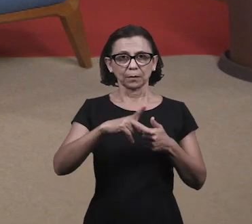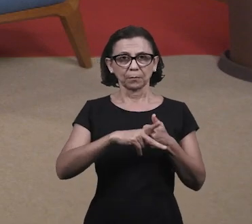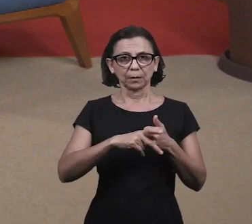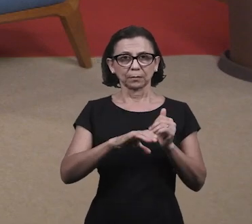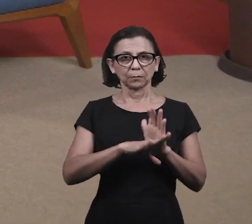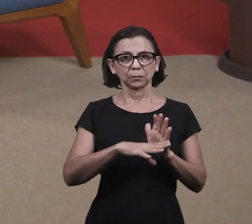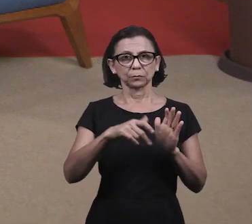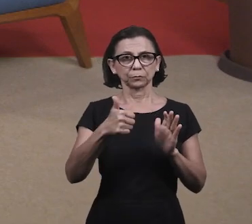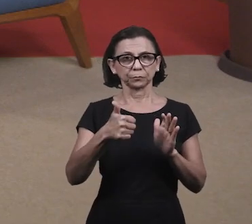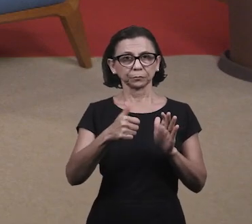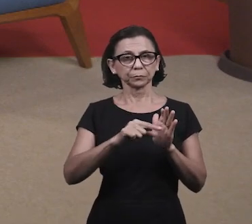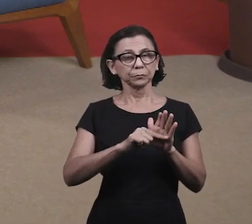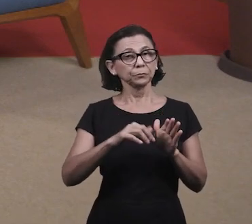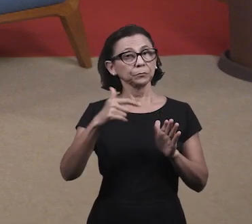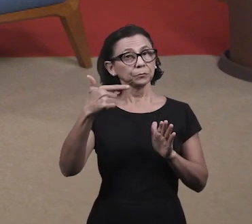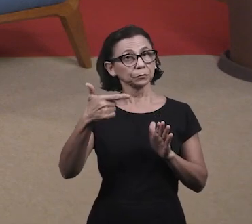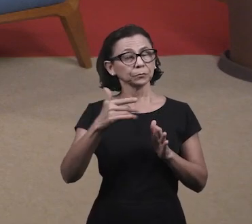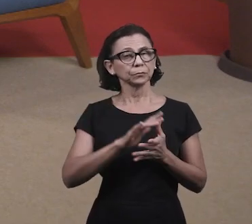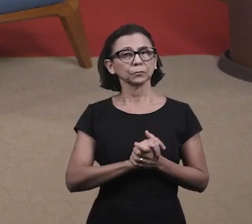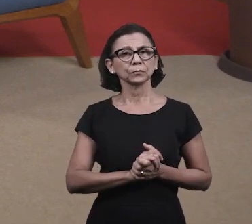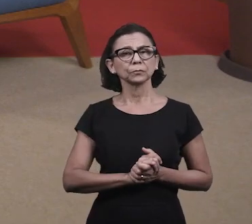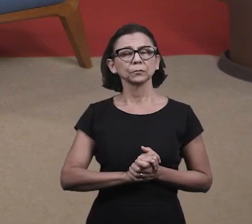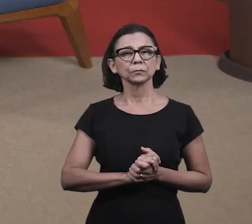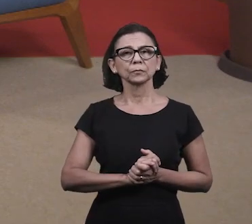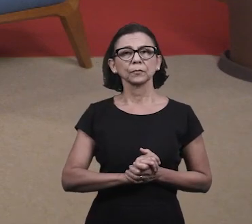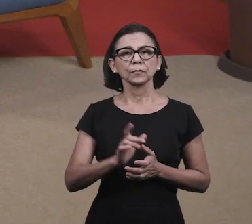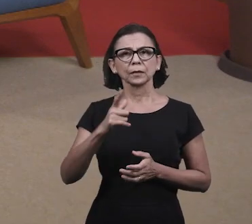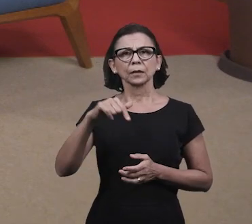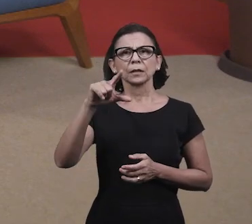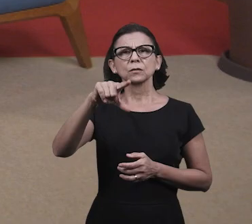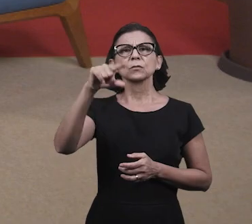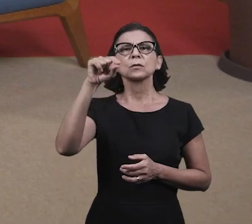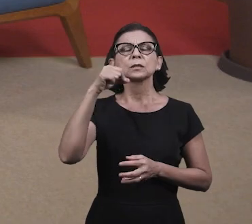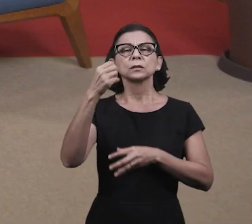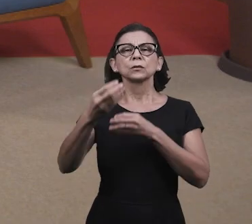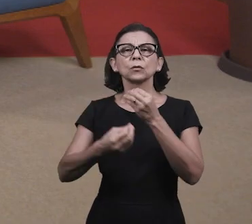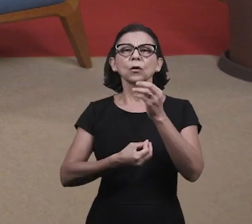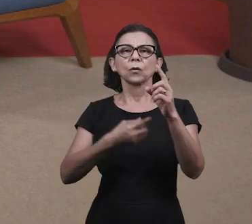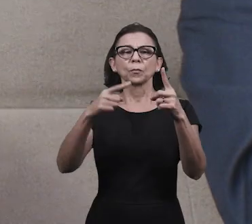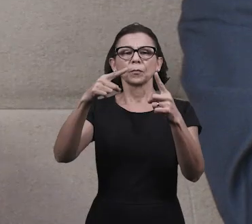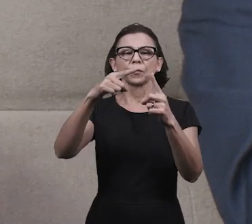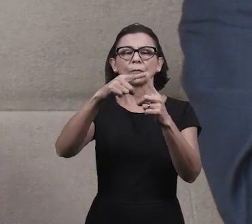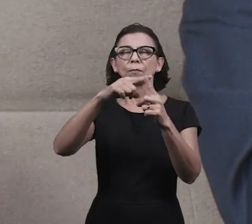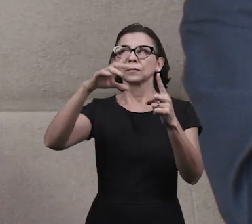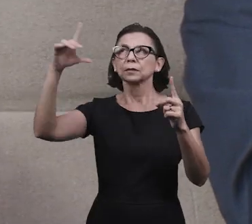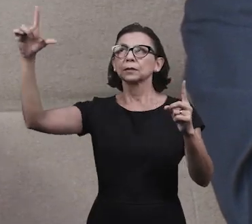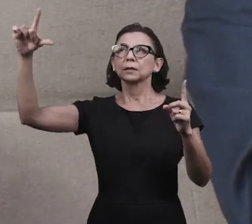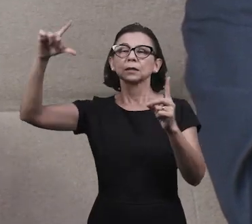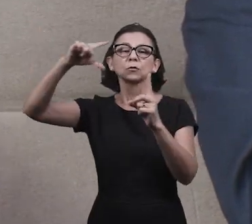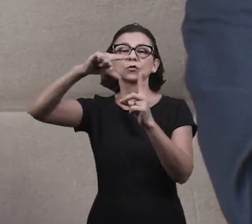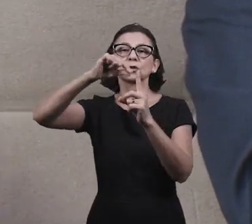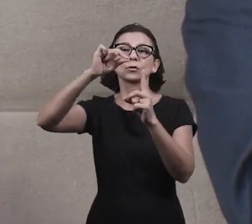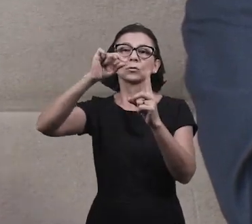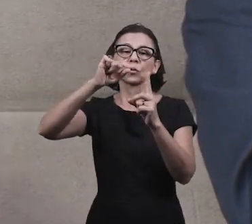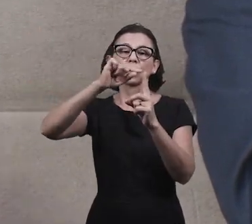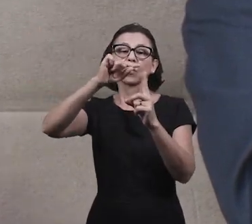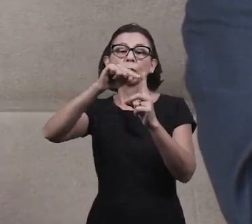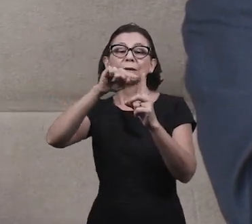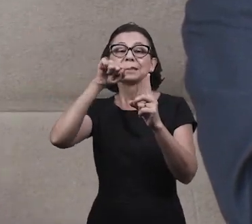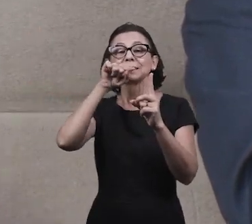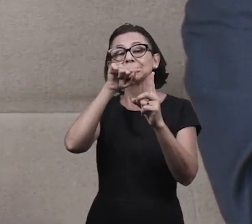Père. Première lettre de Pierre, chapitre 1, verset 2. Élu selon la préscience de Dieu Père